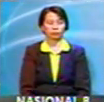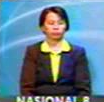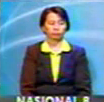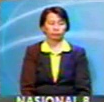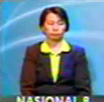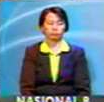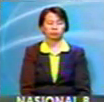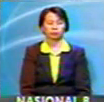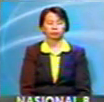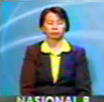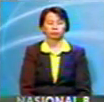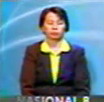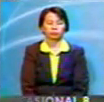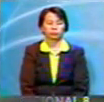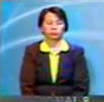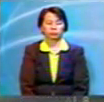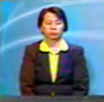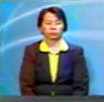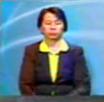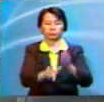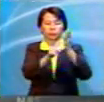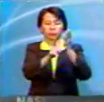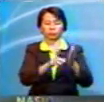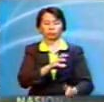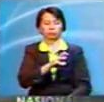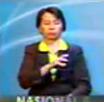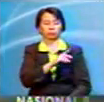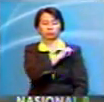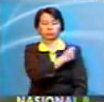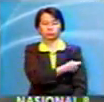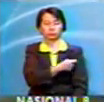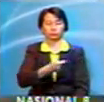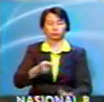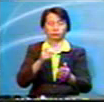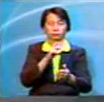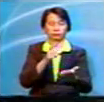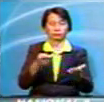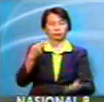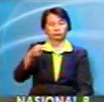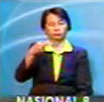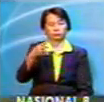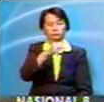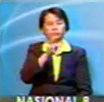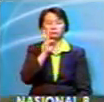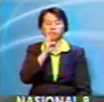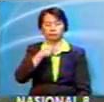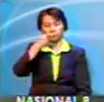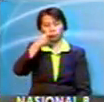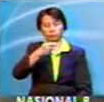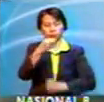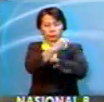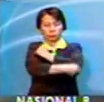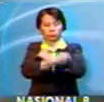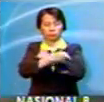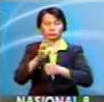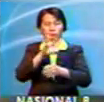Yang kita kena faham ialah dia Timbalan Menteri Tenaga, Teknologi Hijau dan Air Datuk Seri Mahathir Khalid berkata, negeri-negeri